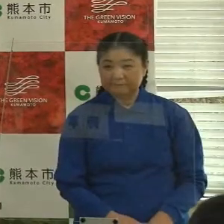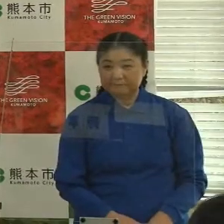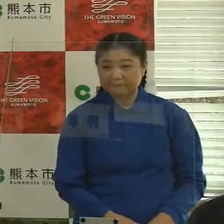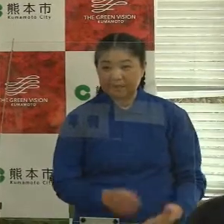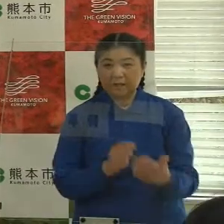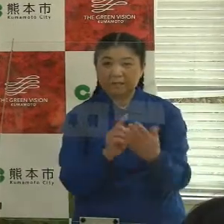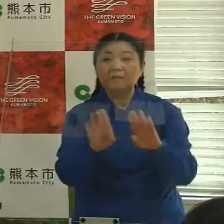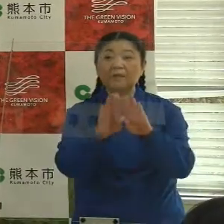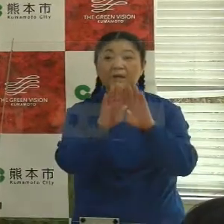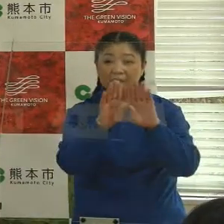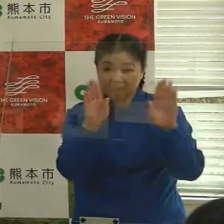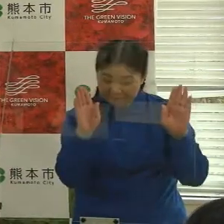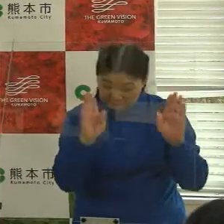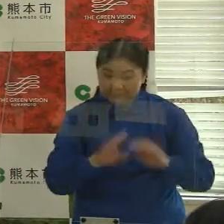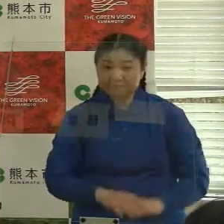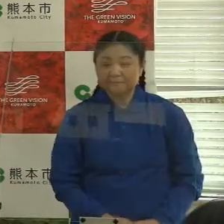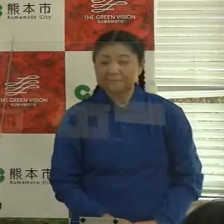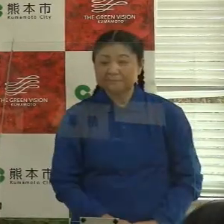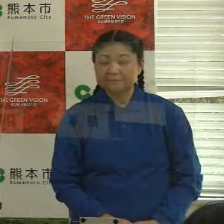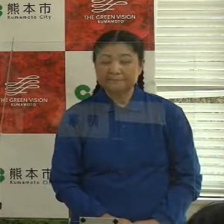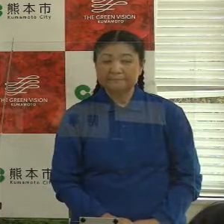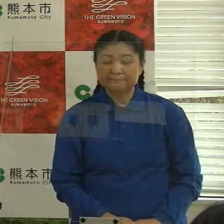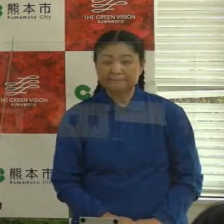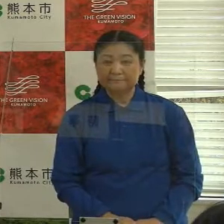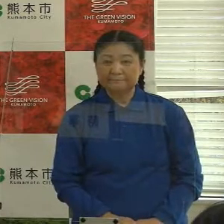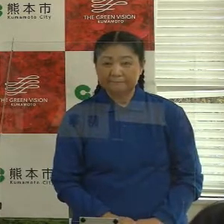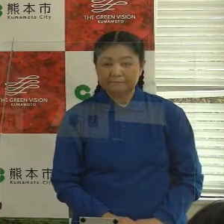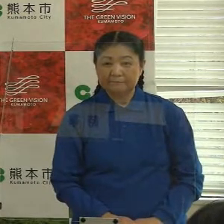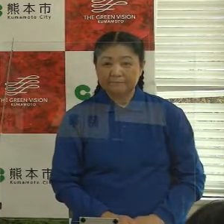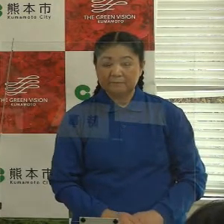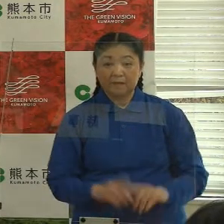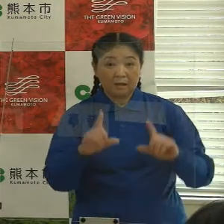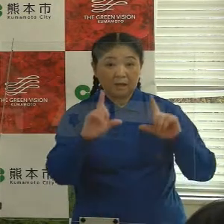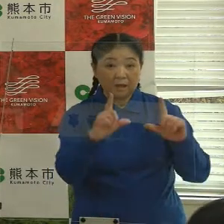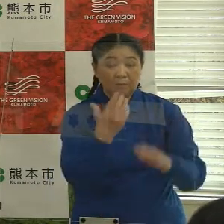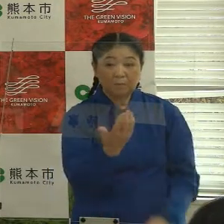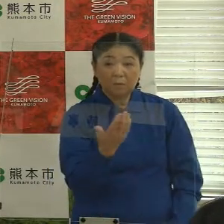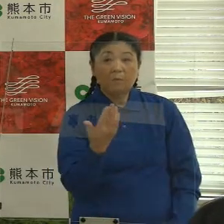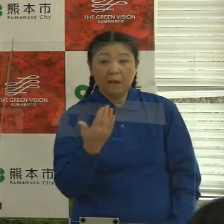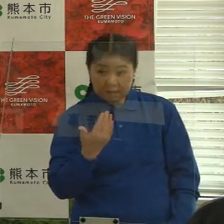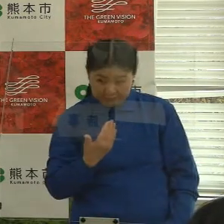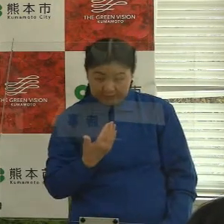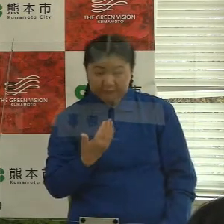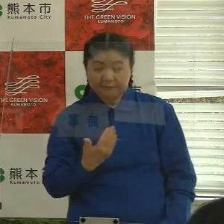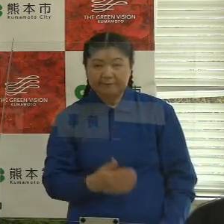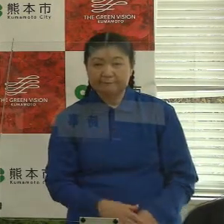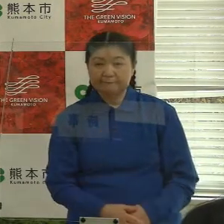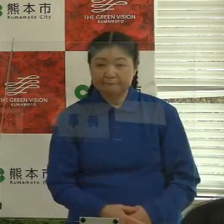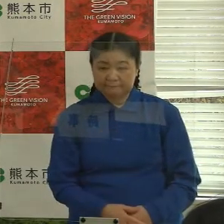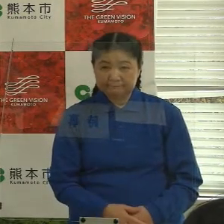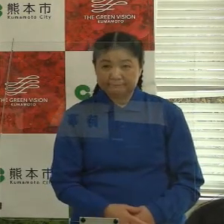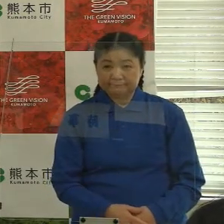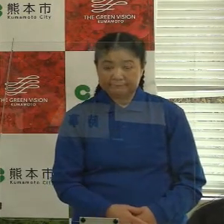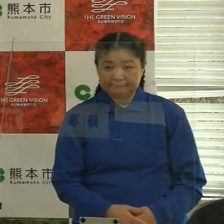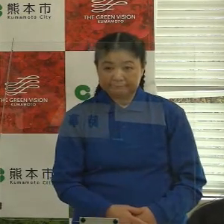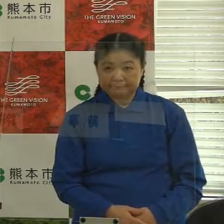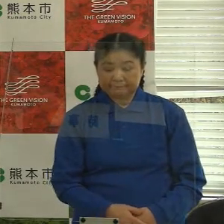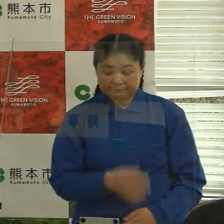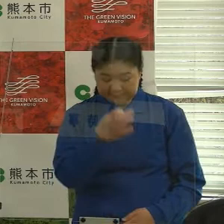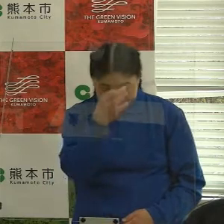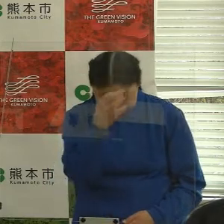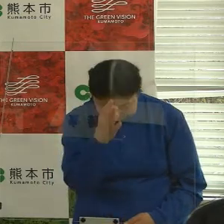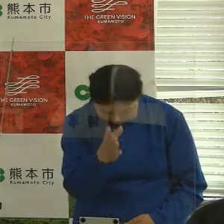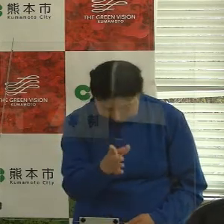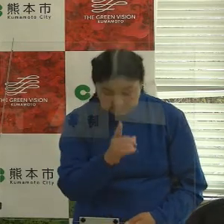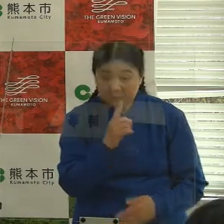それでは記者会見を始めさせていただきます。発表に入ります前に、一言お詫